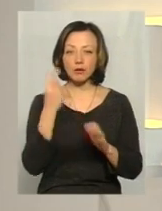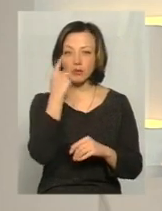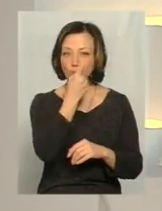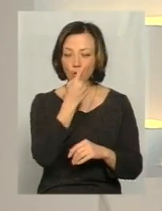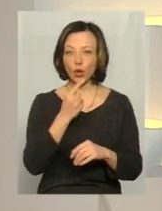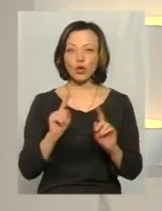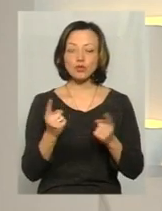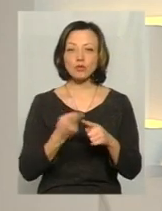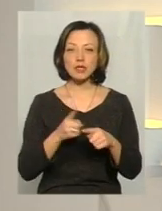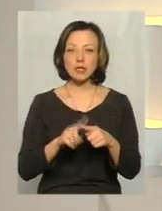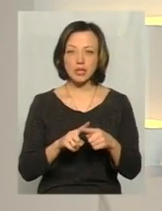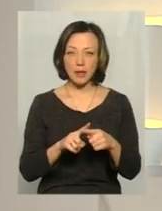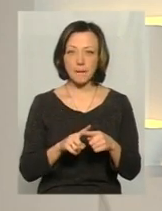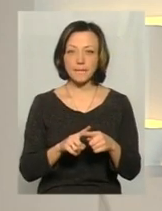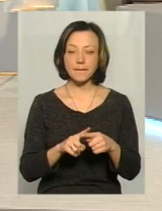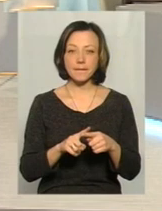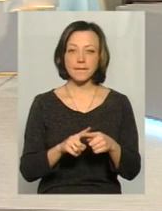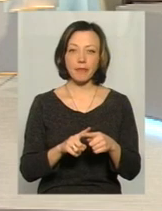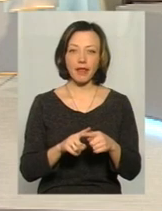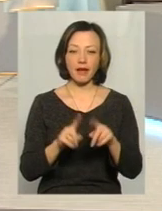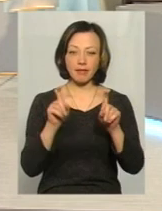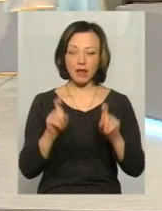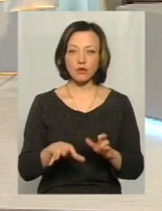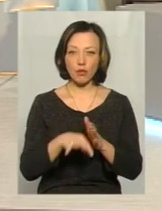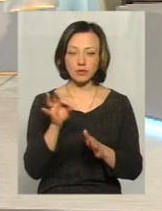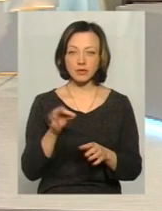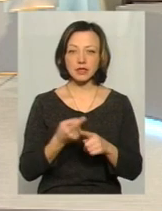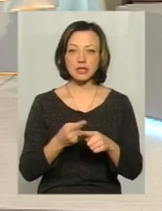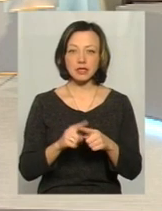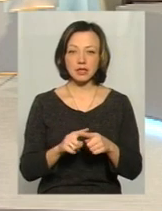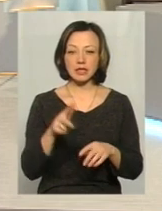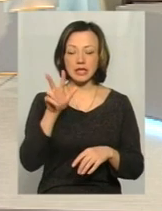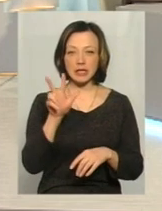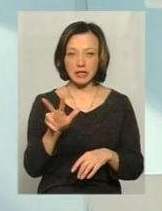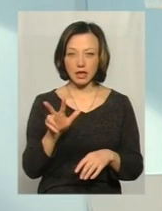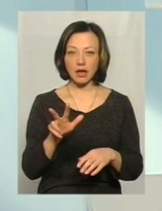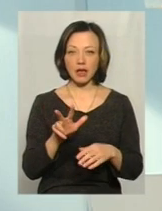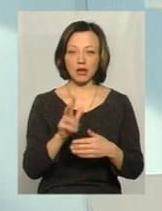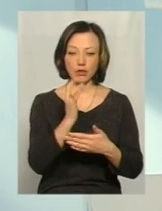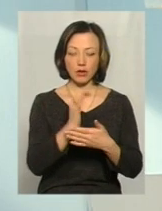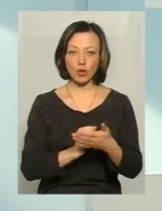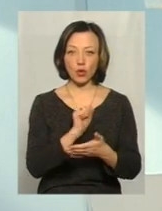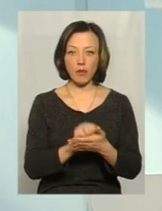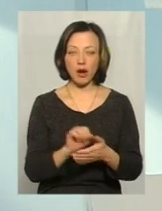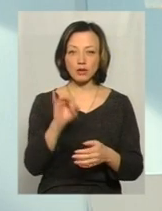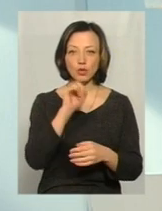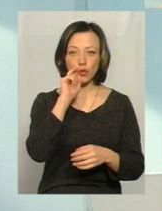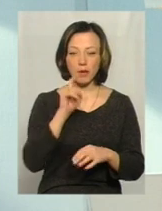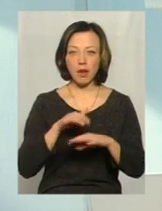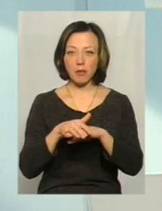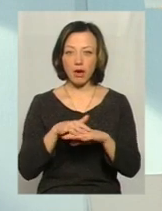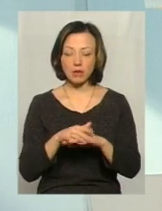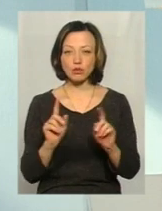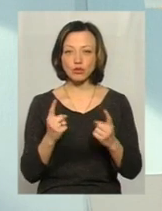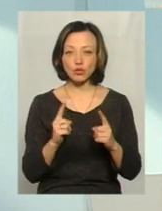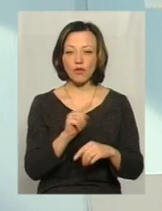саме ці три пакети тестів обрано, як думаєте? Ну, чому ці три пакети документів – історія українська і математика?